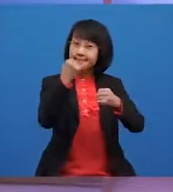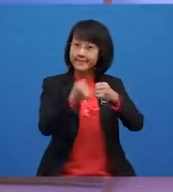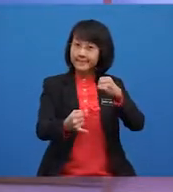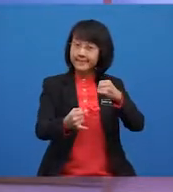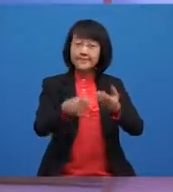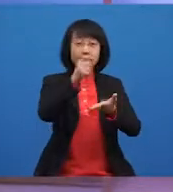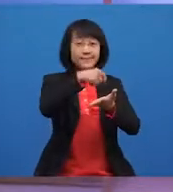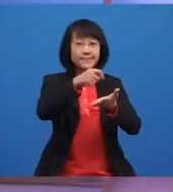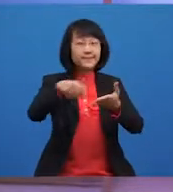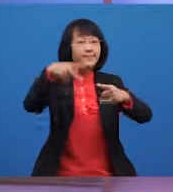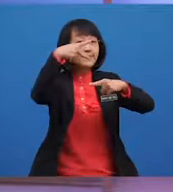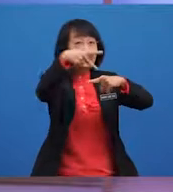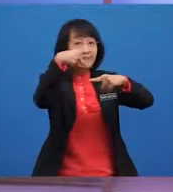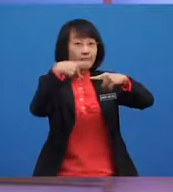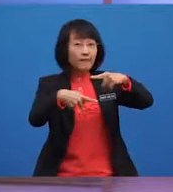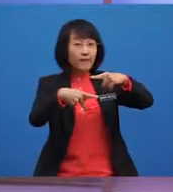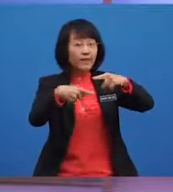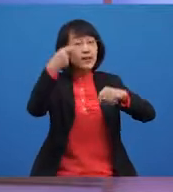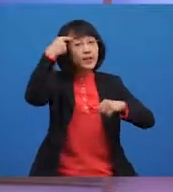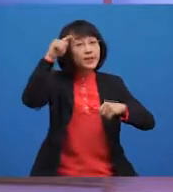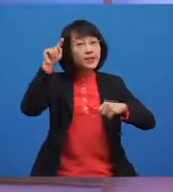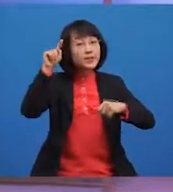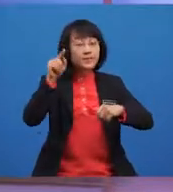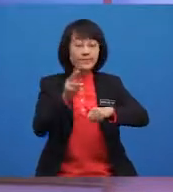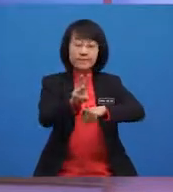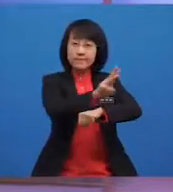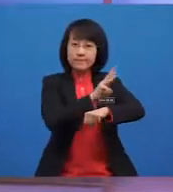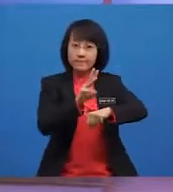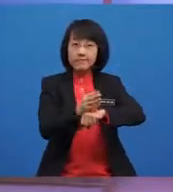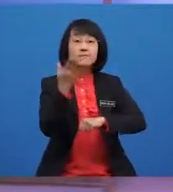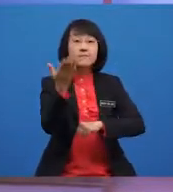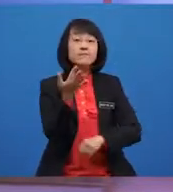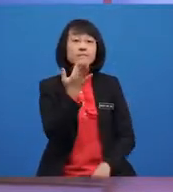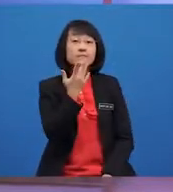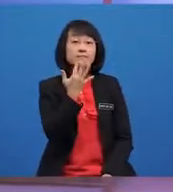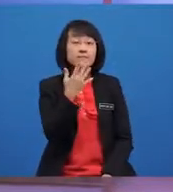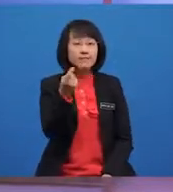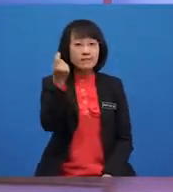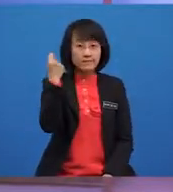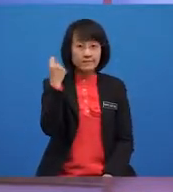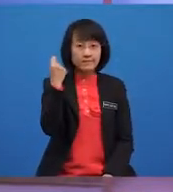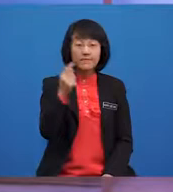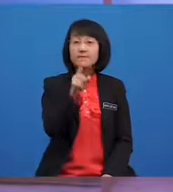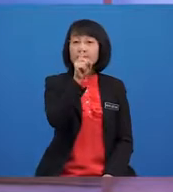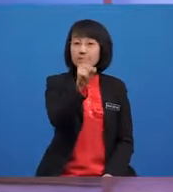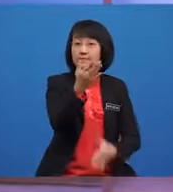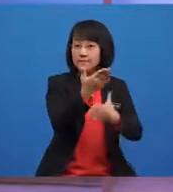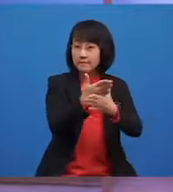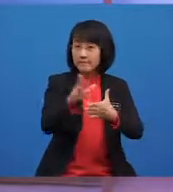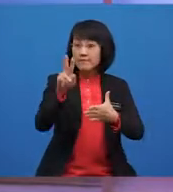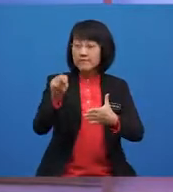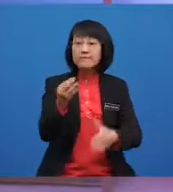Akhir sekali, tuliskan pecahan bagi kawasan yang kamu warnakan tadi. Satu